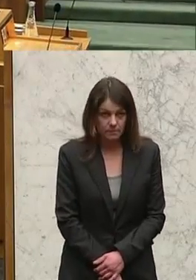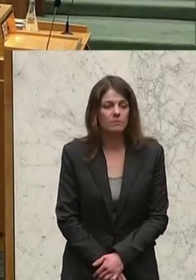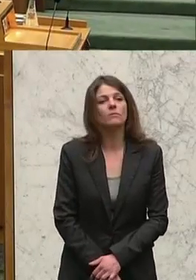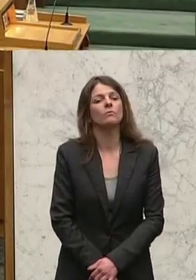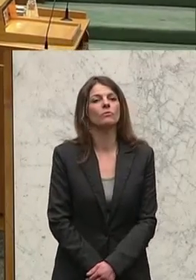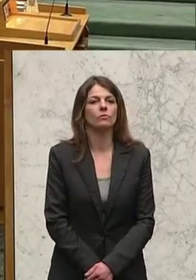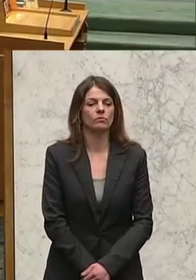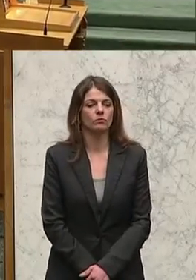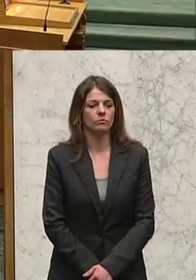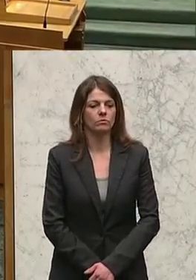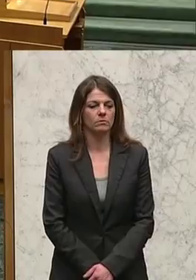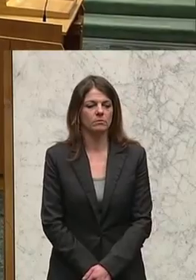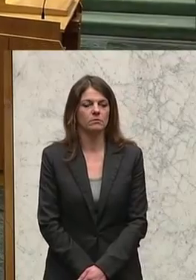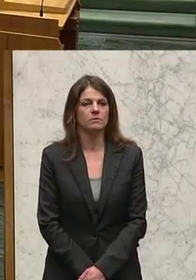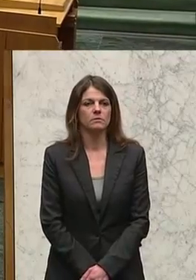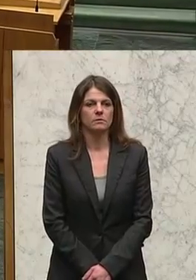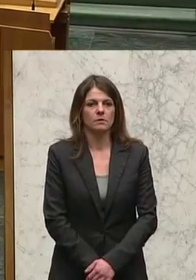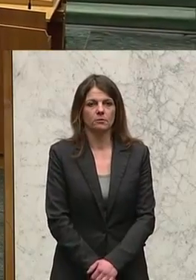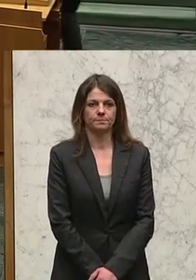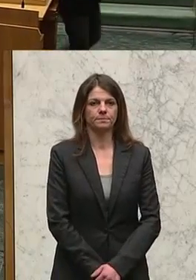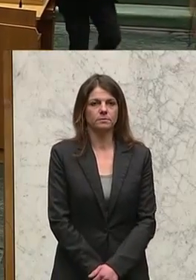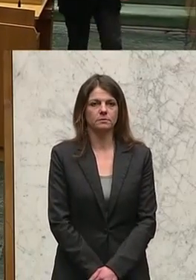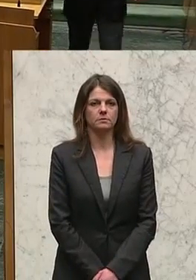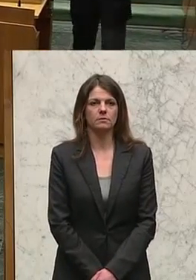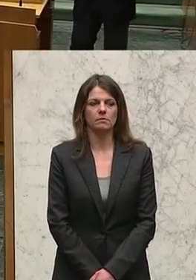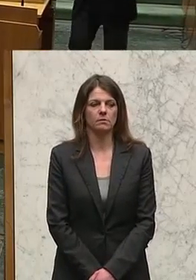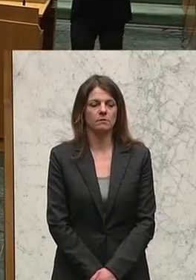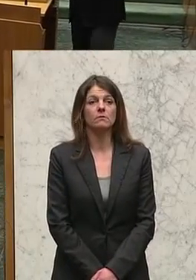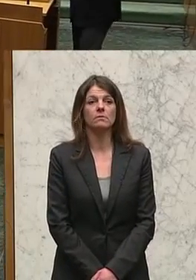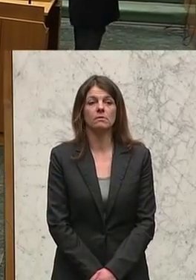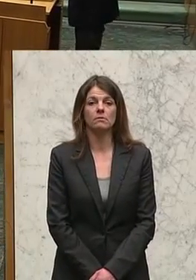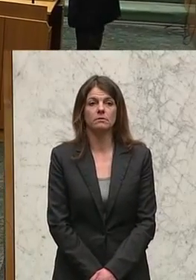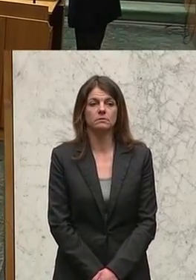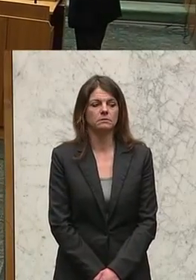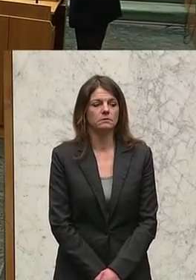Historiker und beim Bundesheer angestellt, dort im Rang eines Oberst.